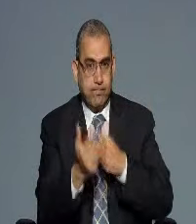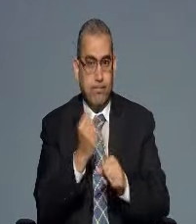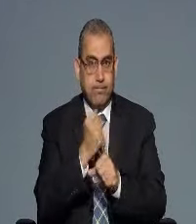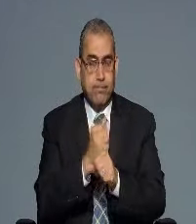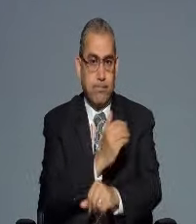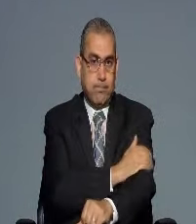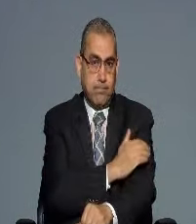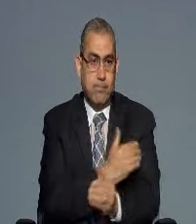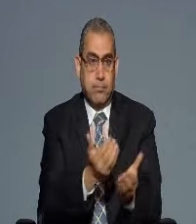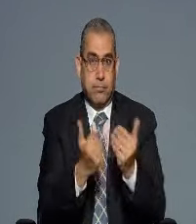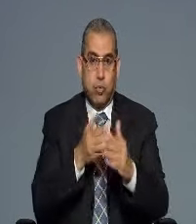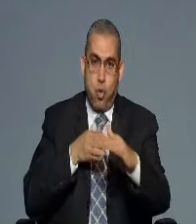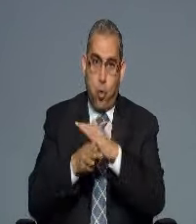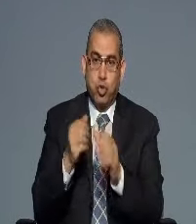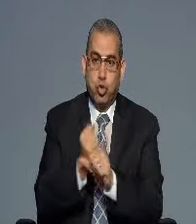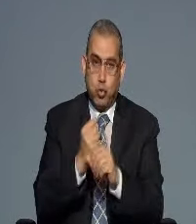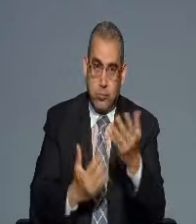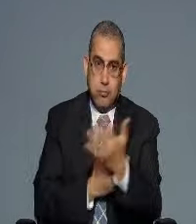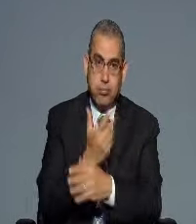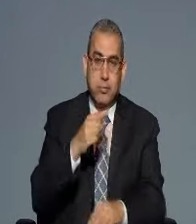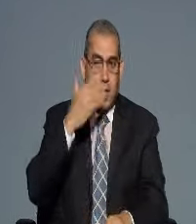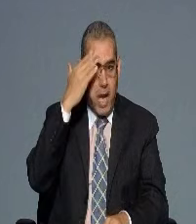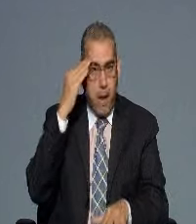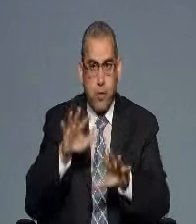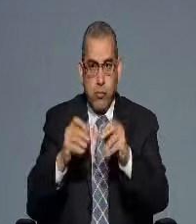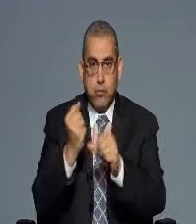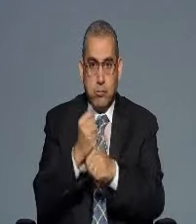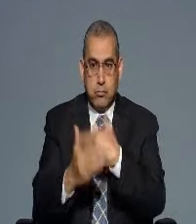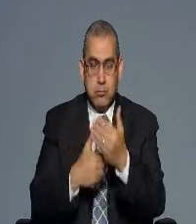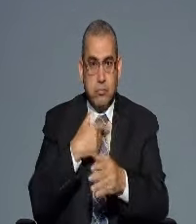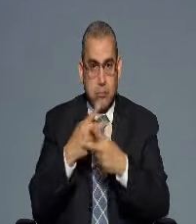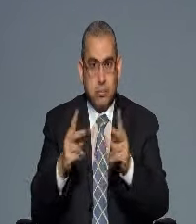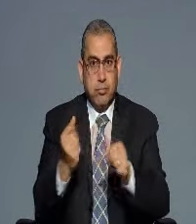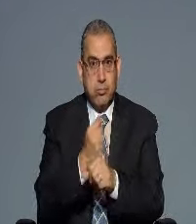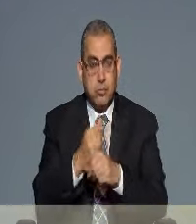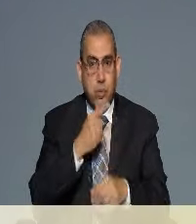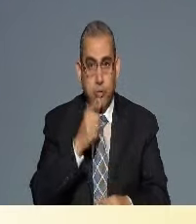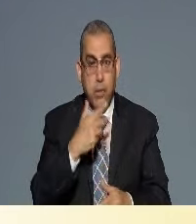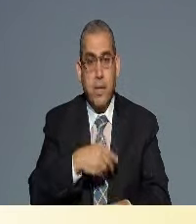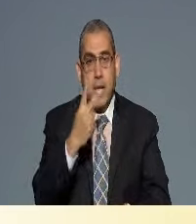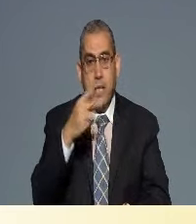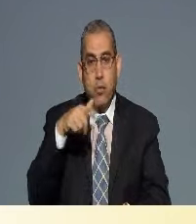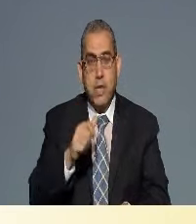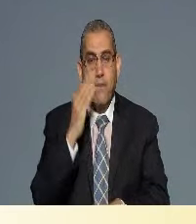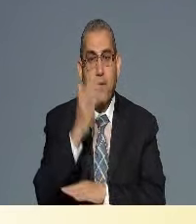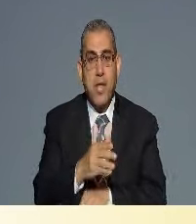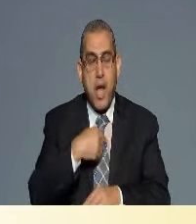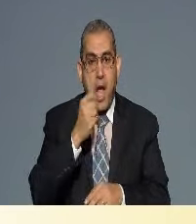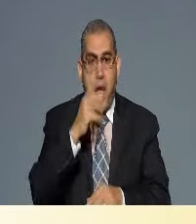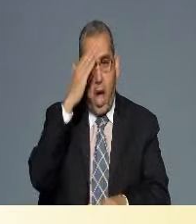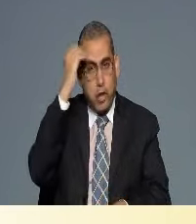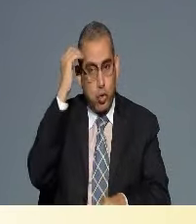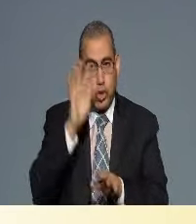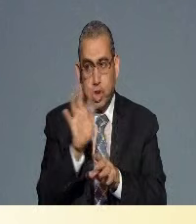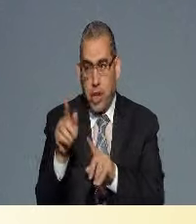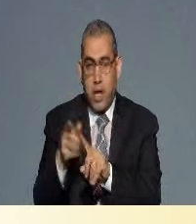وعشان يخشوا في سوق العمل ويكتسبوا خبرات كثيرة. فاحنا هنا بنتكلم على 62 فدان على طريق أسيوط الشرقي، بنتكلم